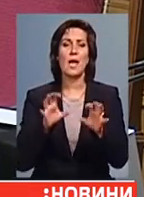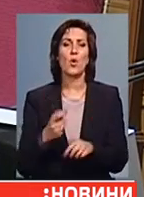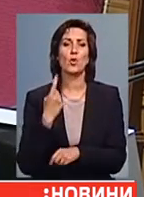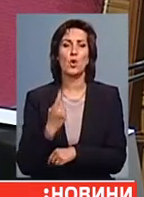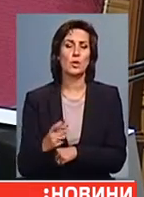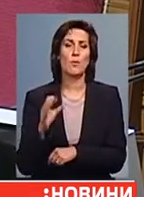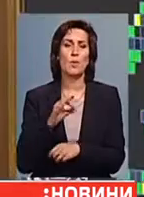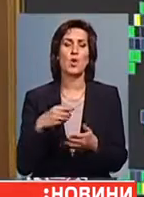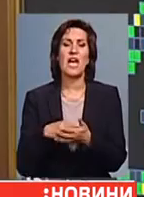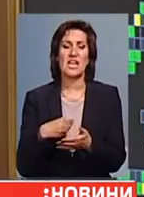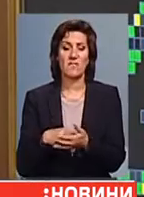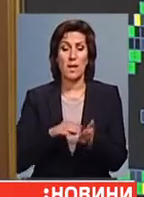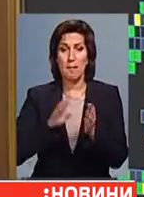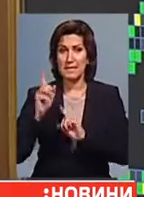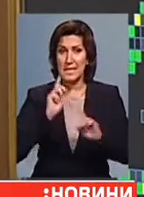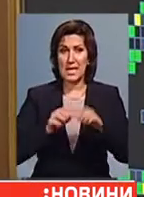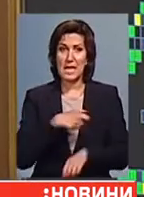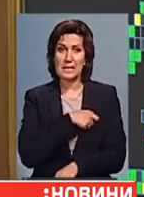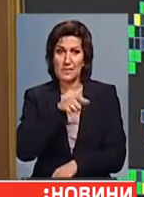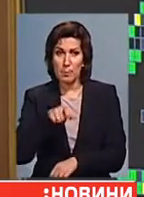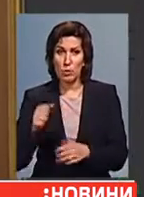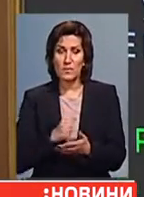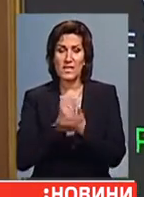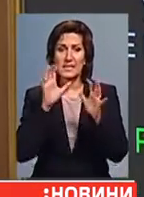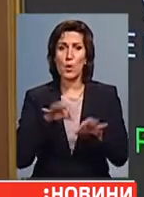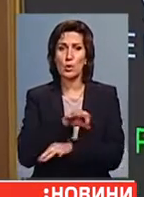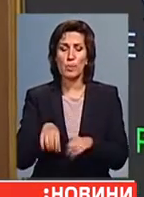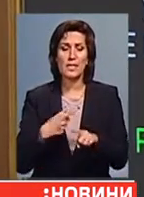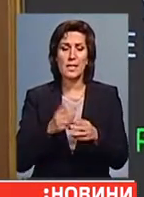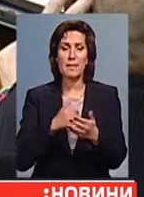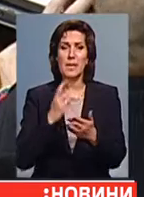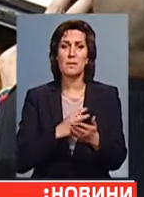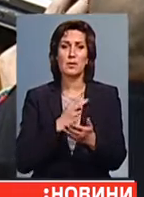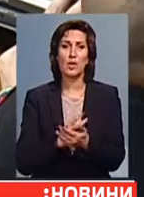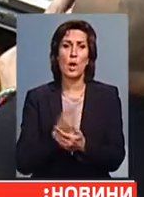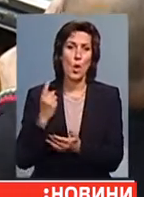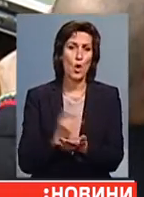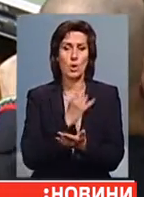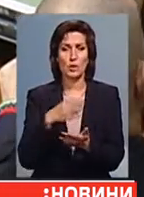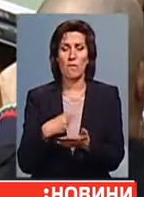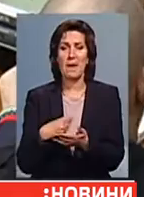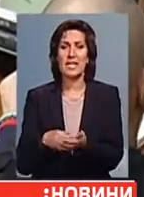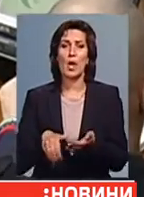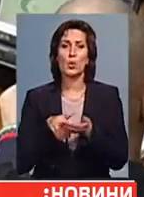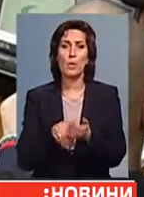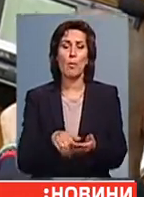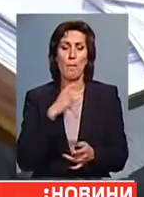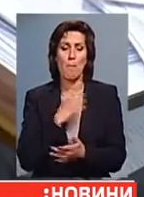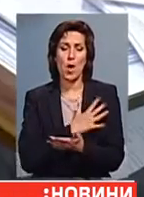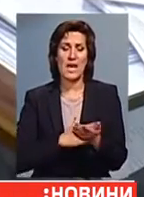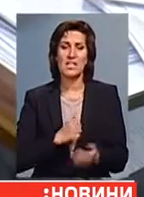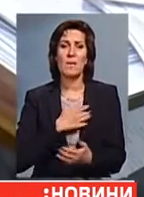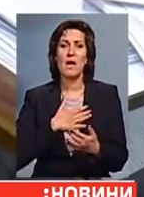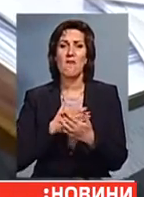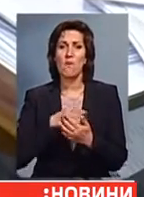один по тарифам. Після наради депутати ухвалюють законопроект, який передбачає одноразову матеріальну допомогу пораненим